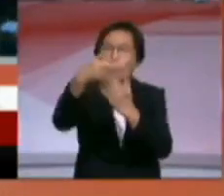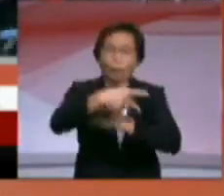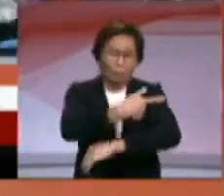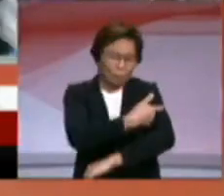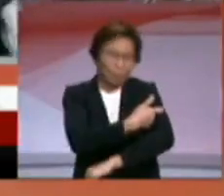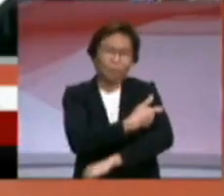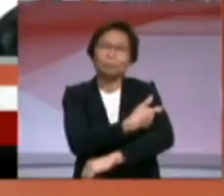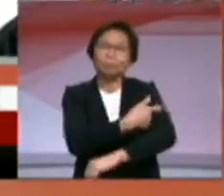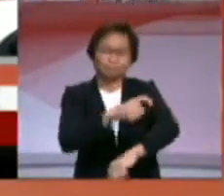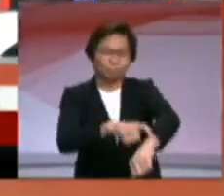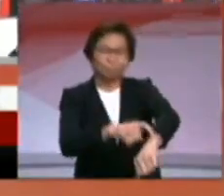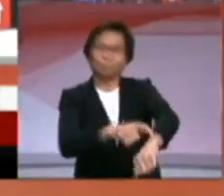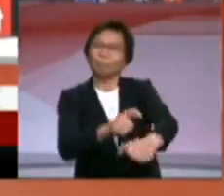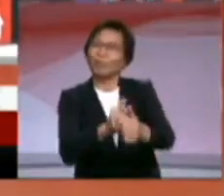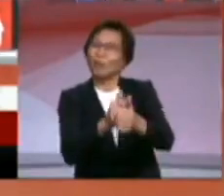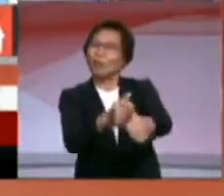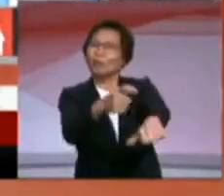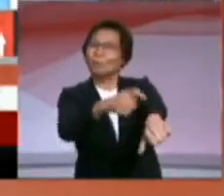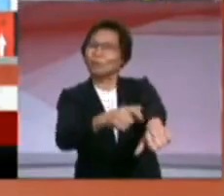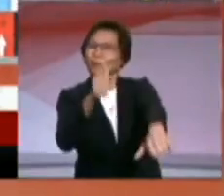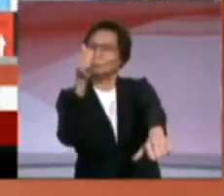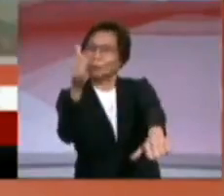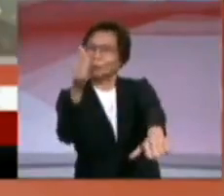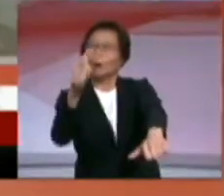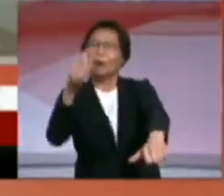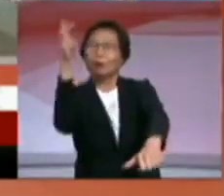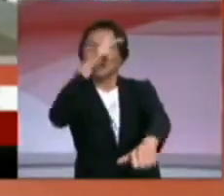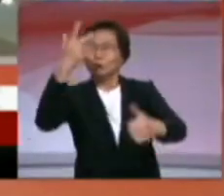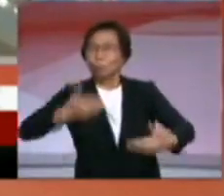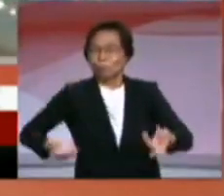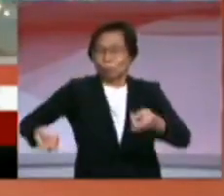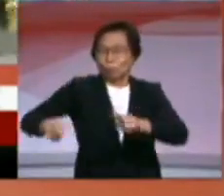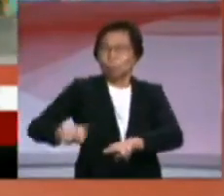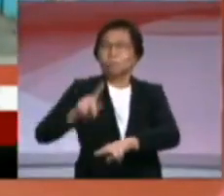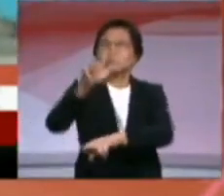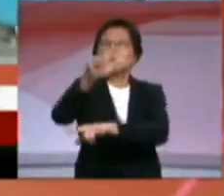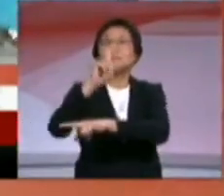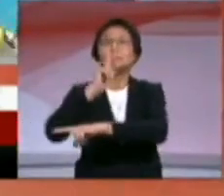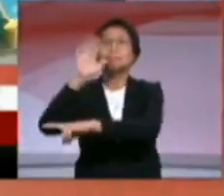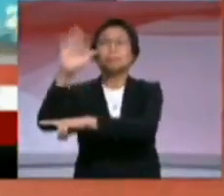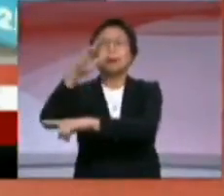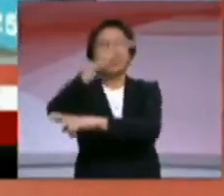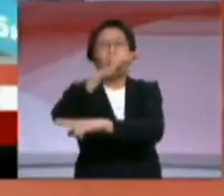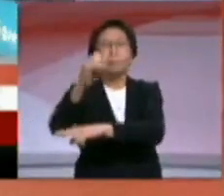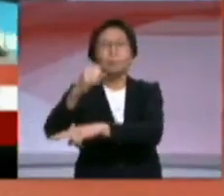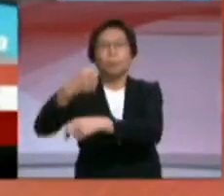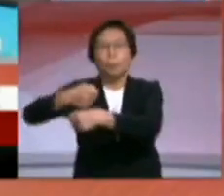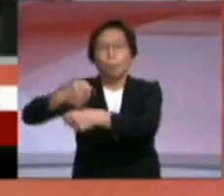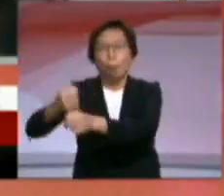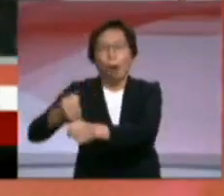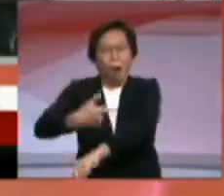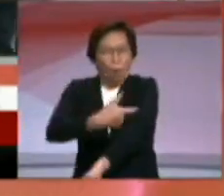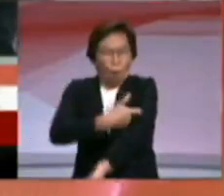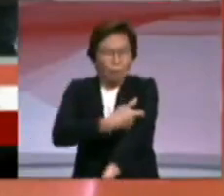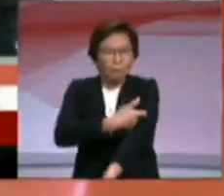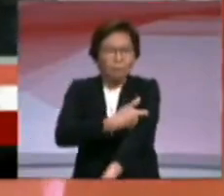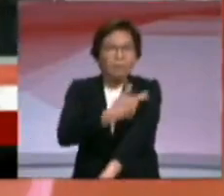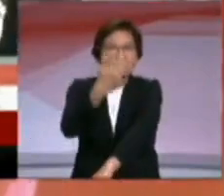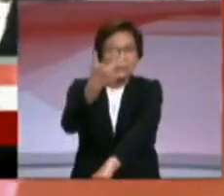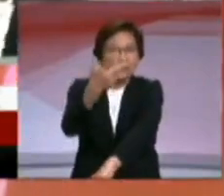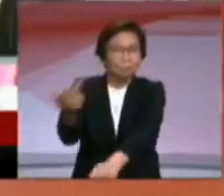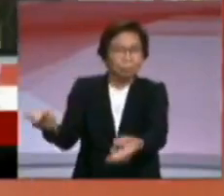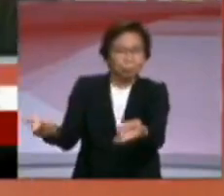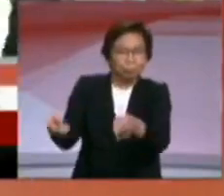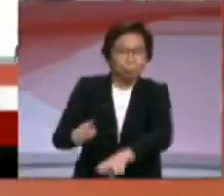track. Kerajaan telah menandatangani 3 perjanjian dengan syarikat pengeluar vaksin dan